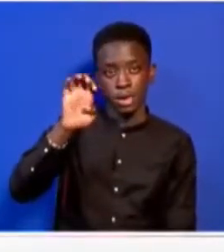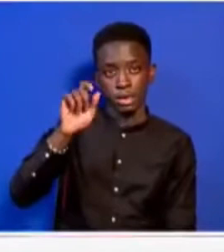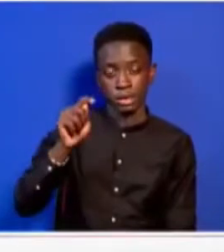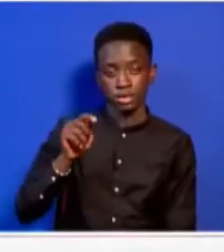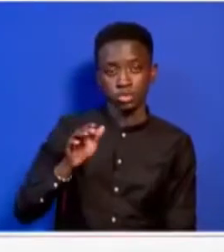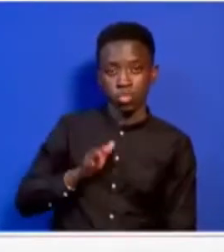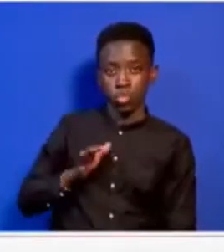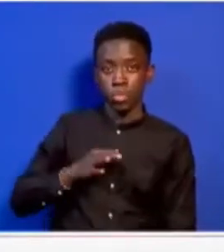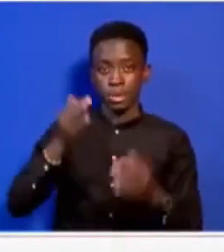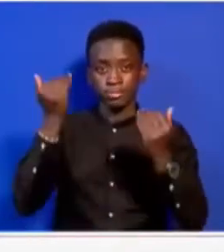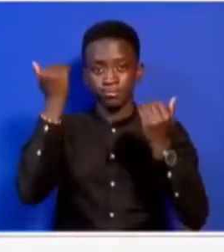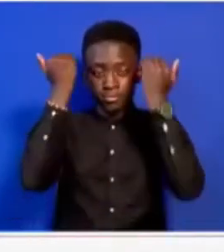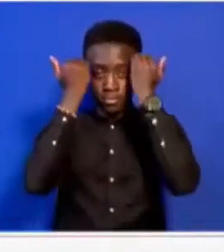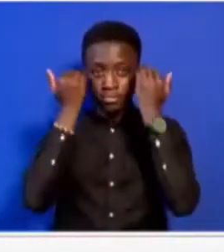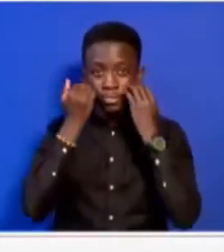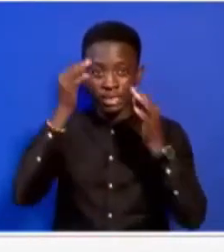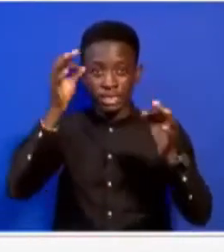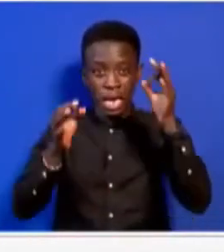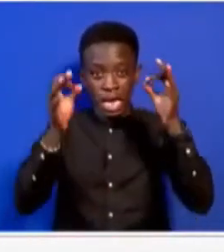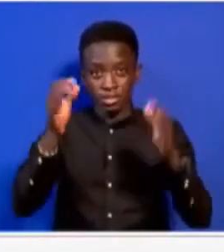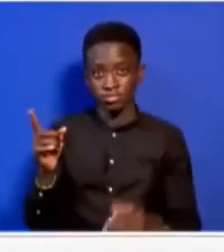pekee.